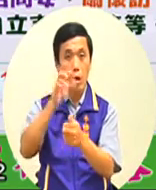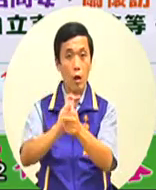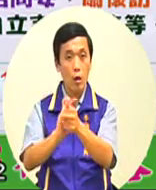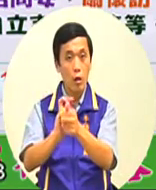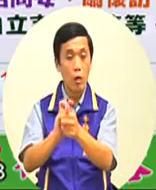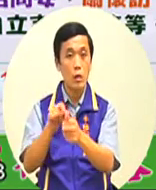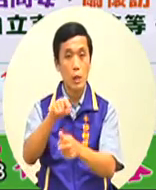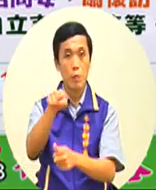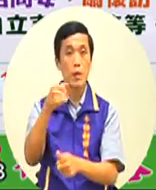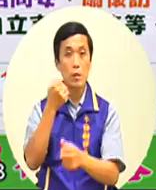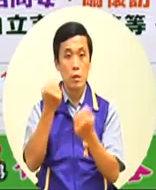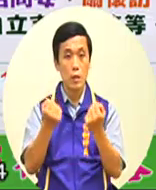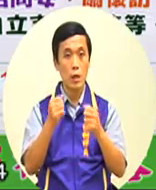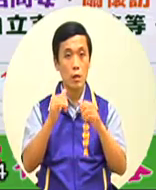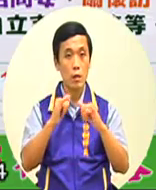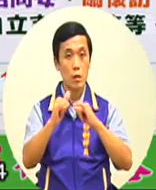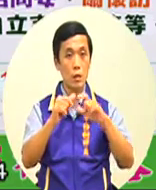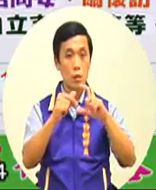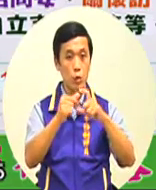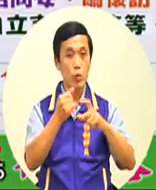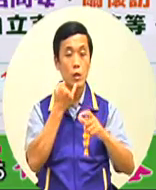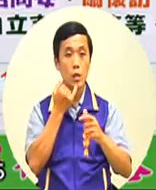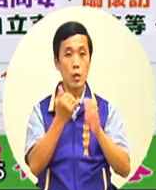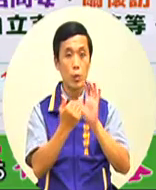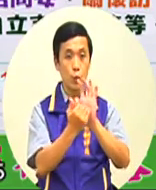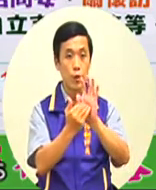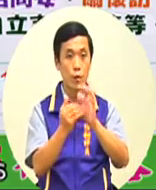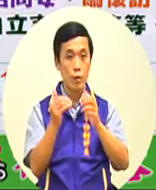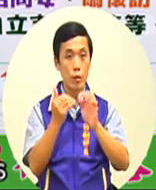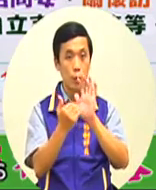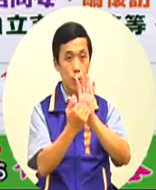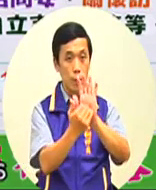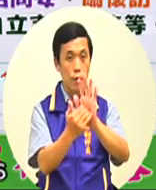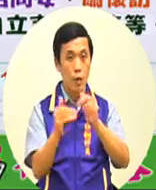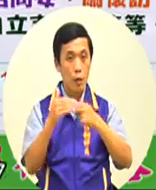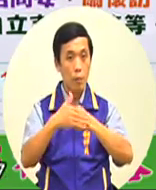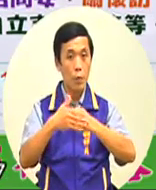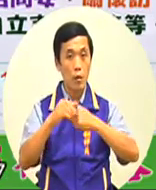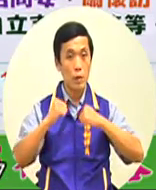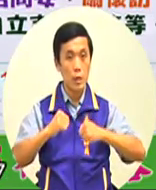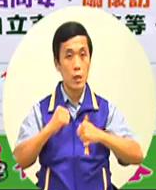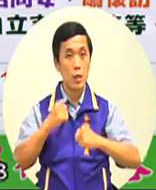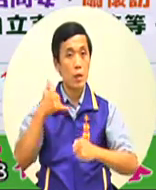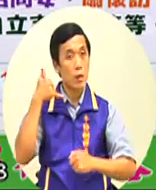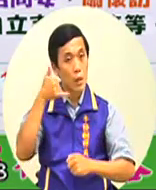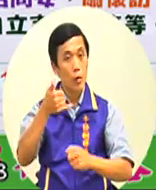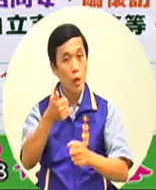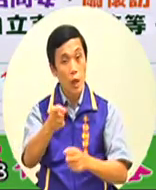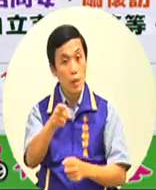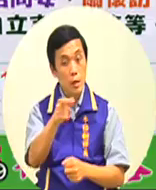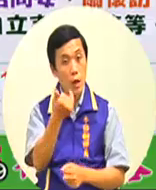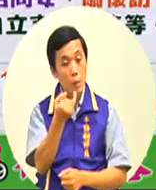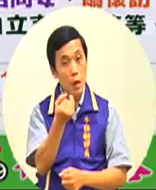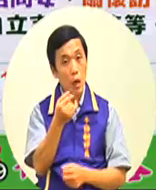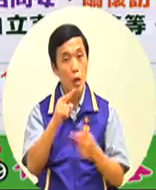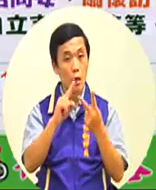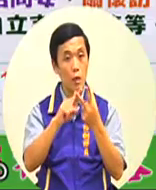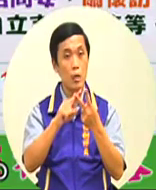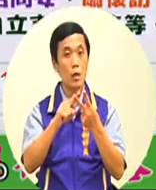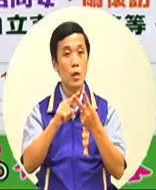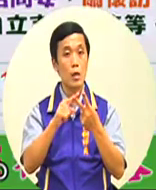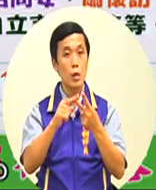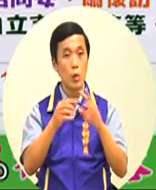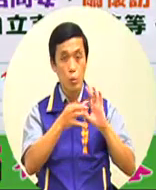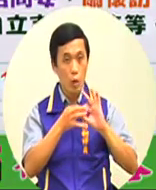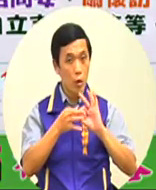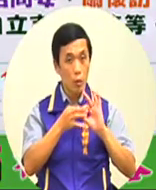在社区来做预防保健电话问安关怀访视那就是做